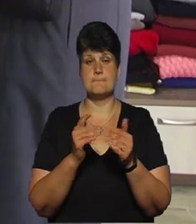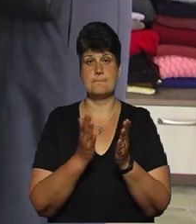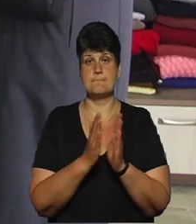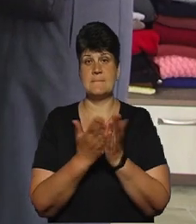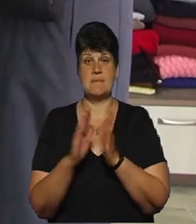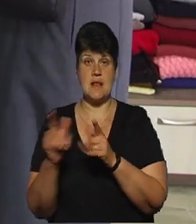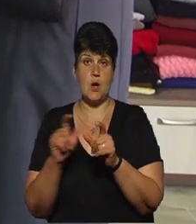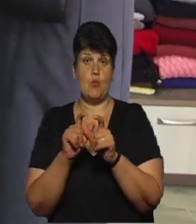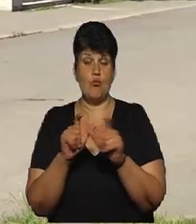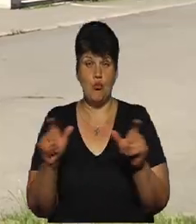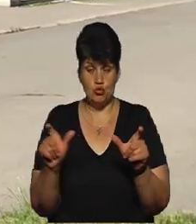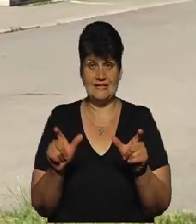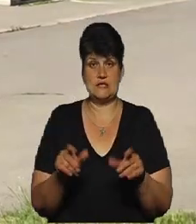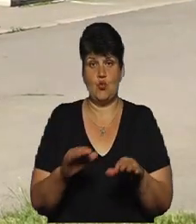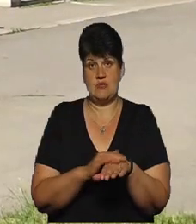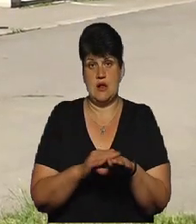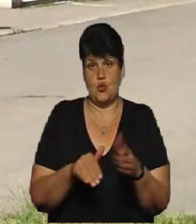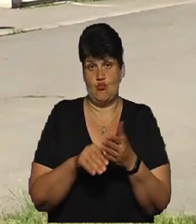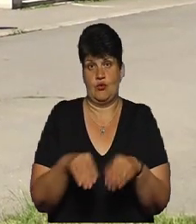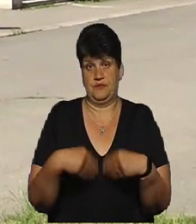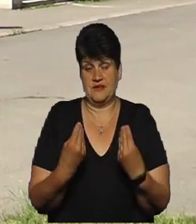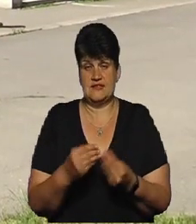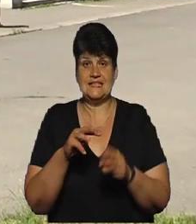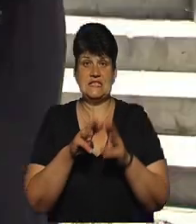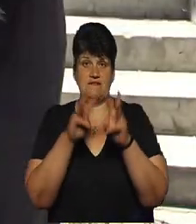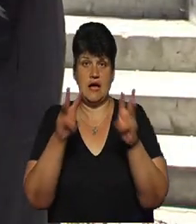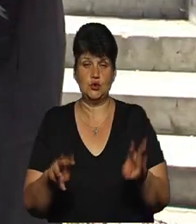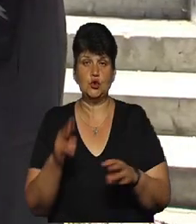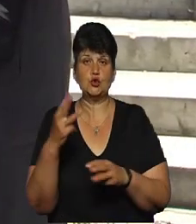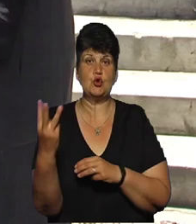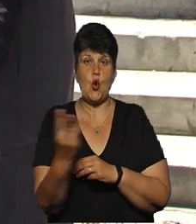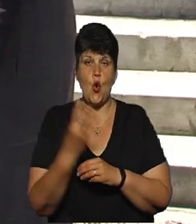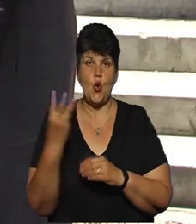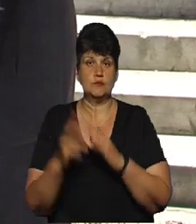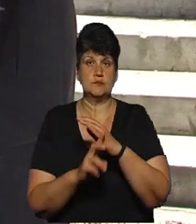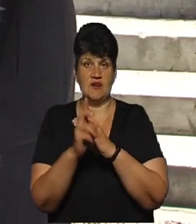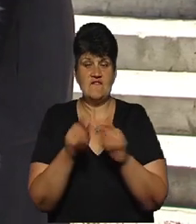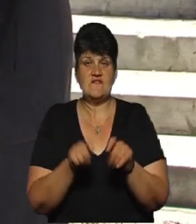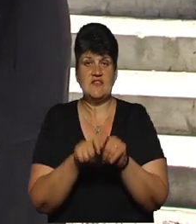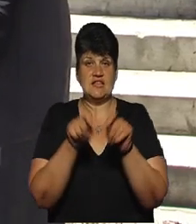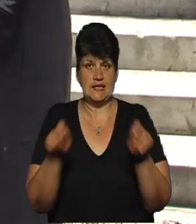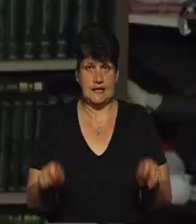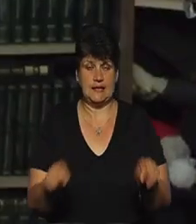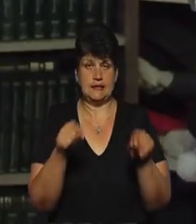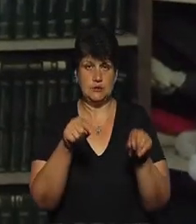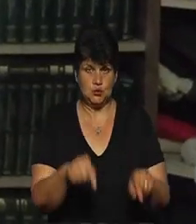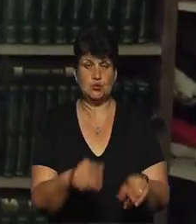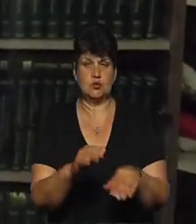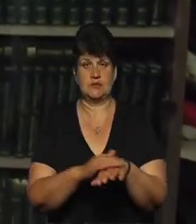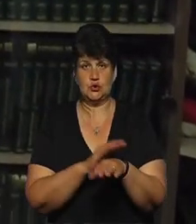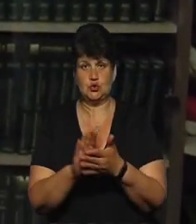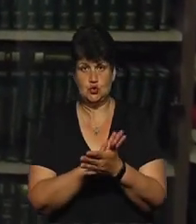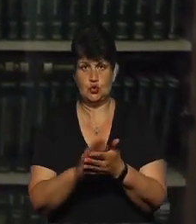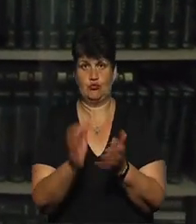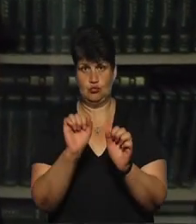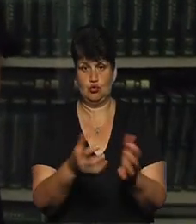У Свято-Троїцькому духовному центрі, що у парку Національного відродження, відкрили хаб для переселенців. Тут вони зможуть безкоштовно отримати одяг. Тут, я